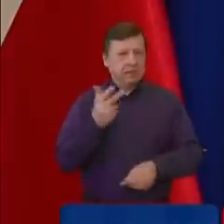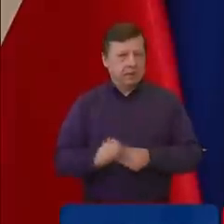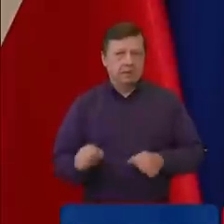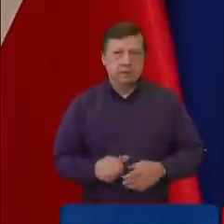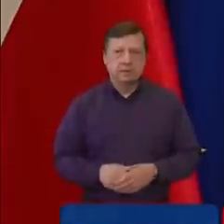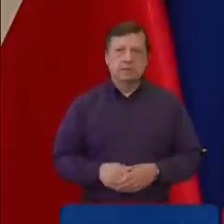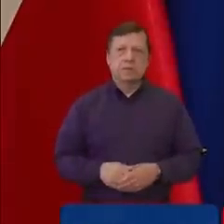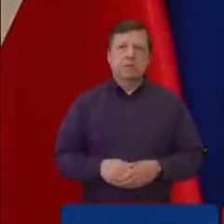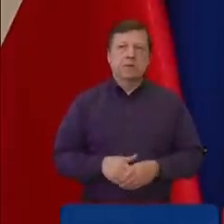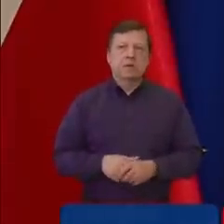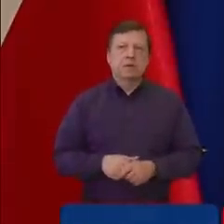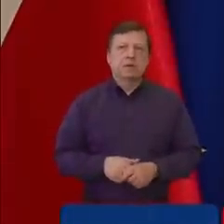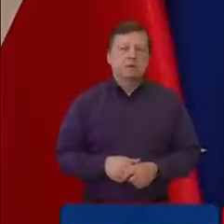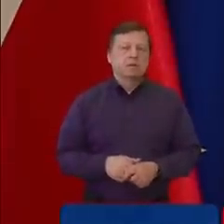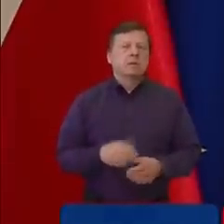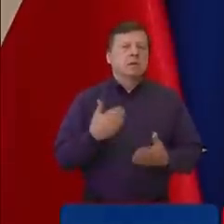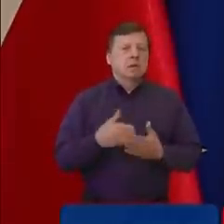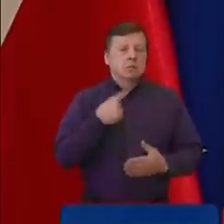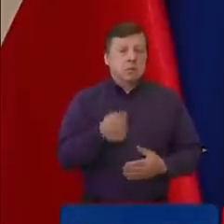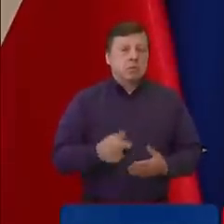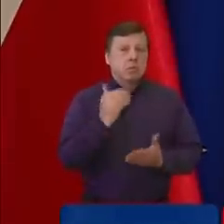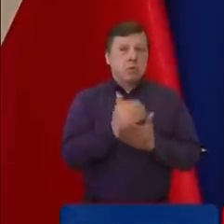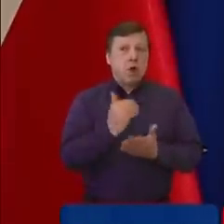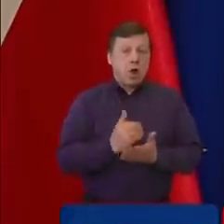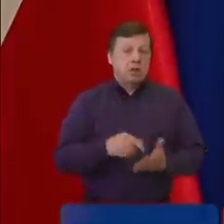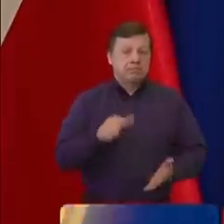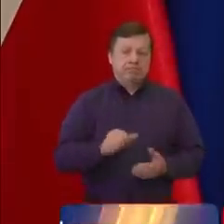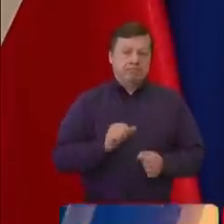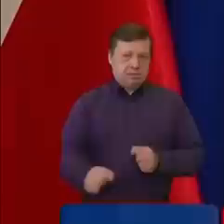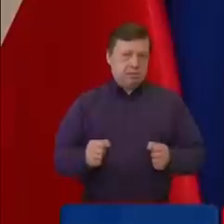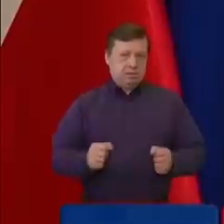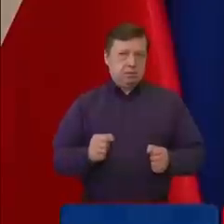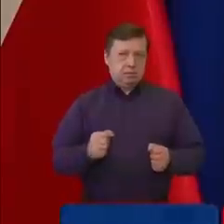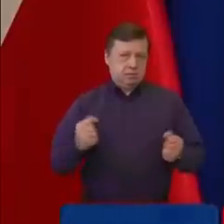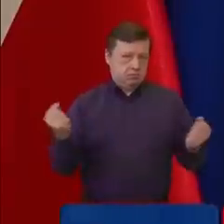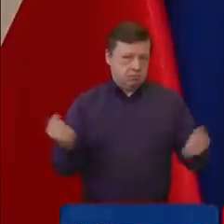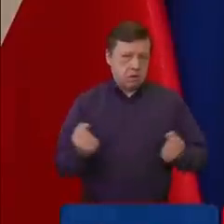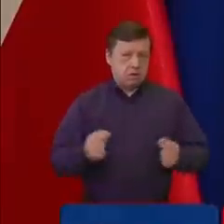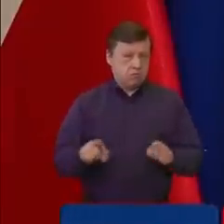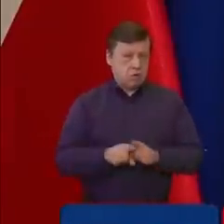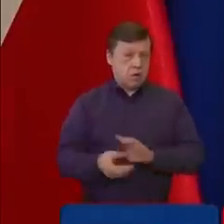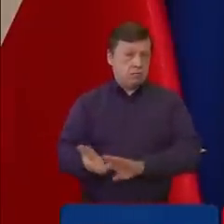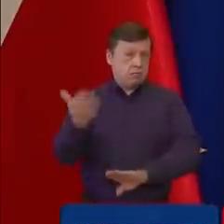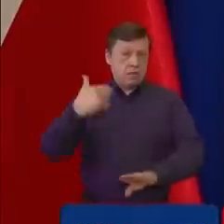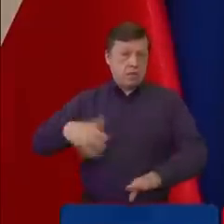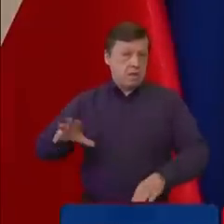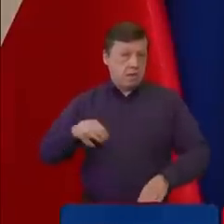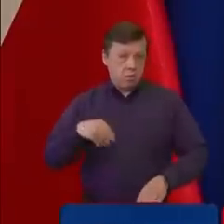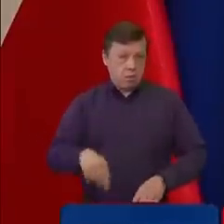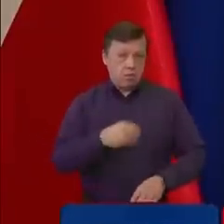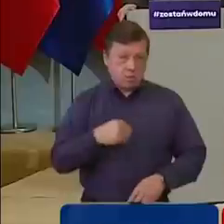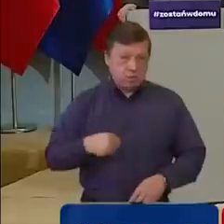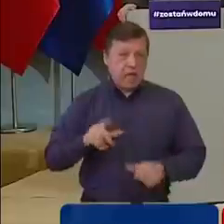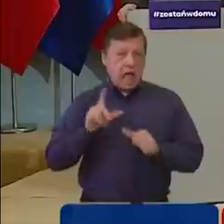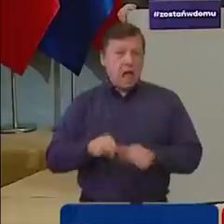Zakres programu rządowego jest zupełnie niesamowity. No, w historii Polski nic takiego nie było. Mam nadzieję zresztą, że długo też nie